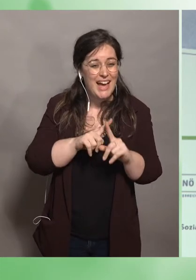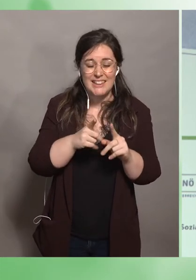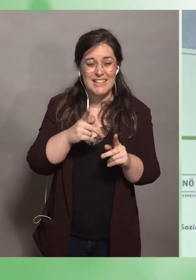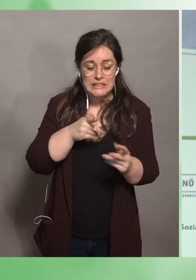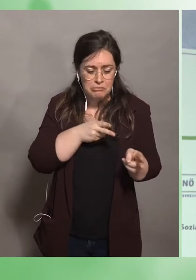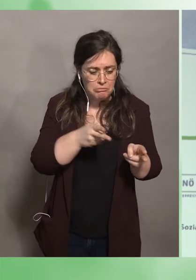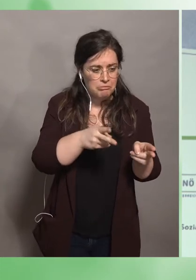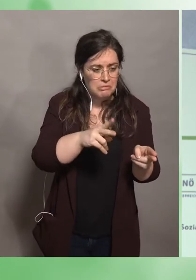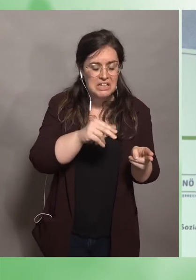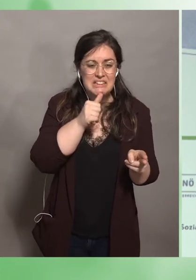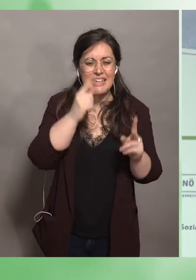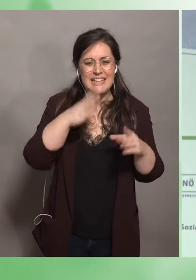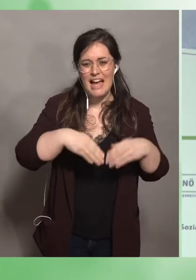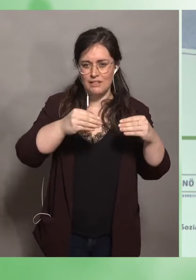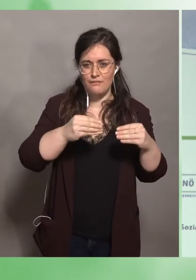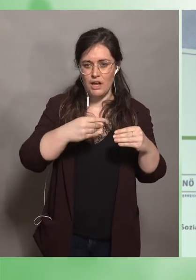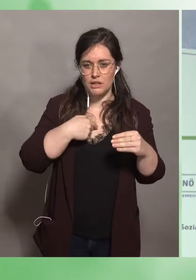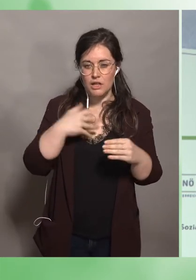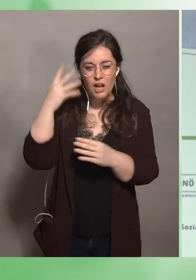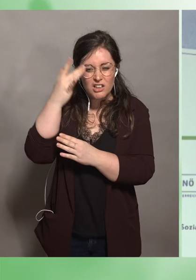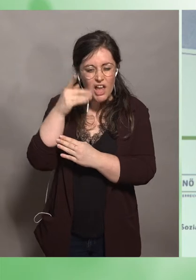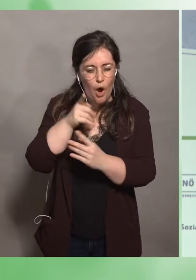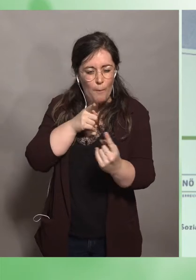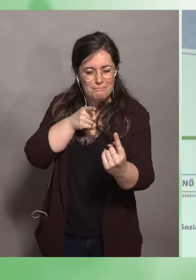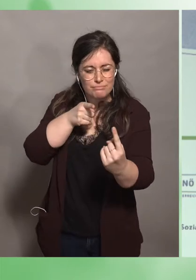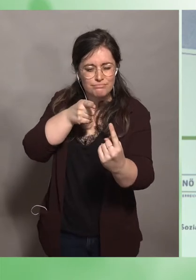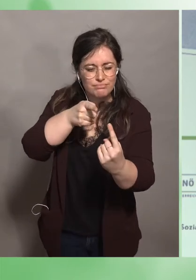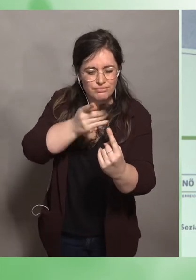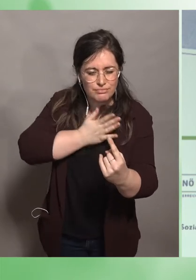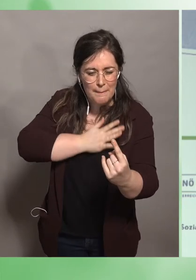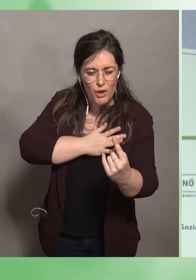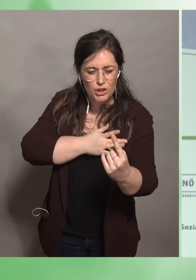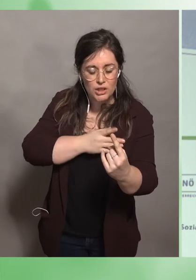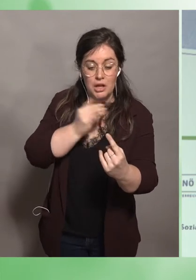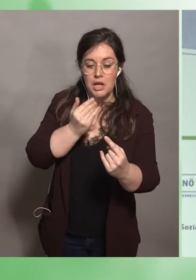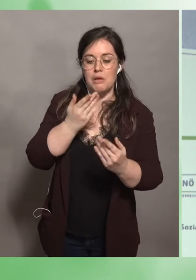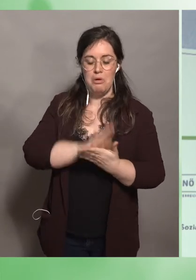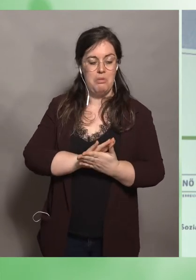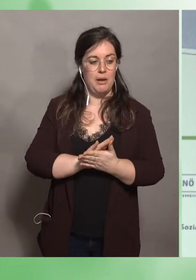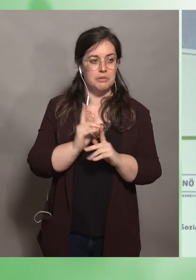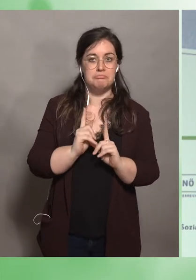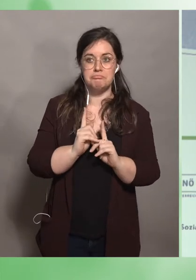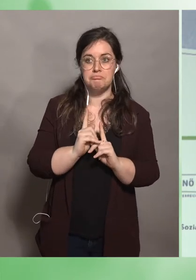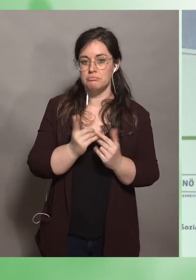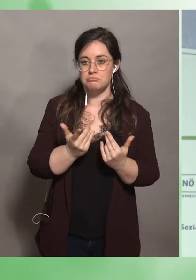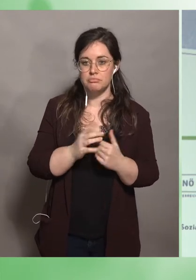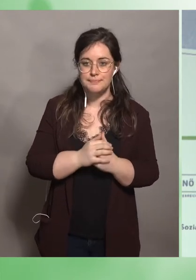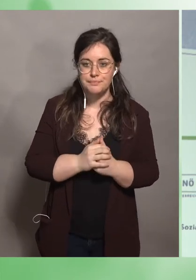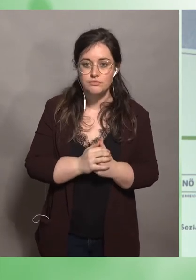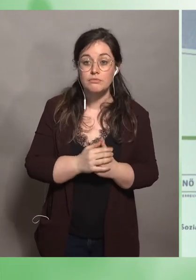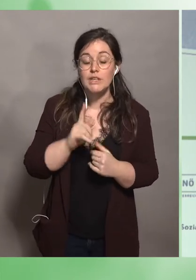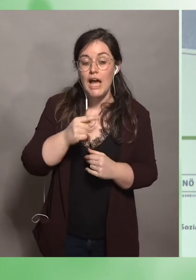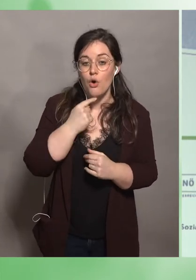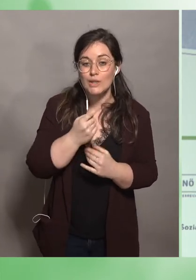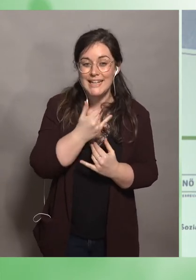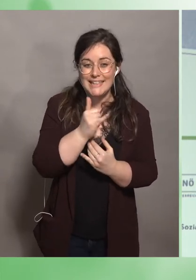startet. Wenn man sich nicht einen Traum vornimmt, eine Vision hat, was man denn schaffen möchte, bleibt man auf der Stelle. Man sagt auch, dass jede